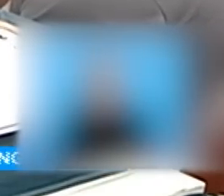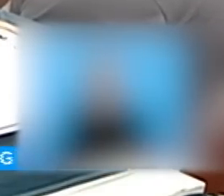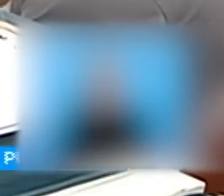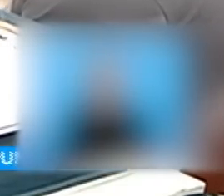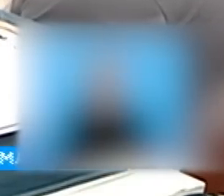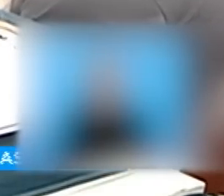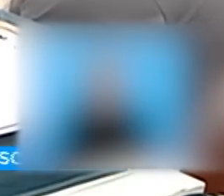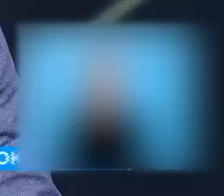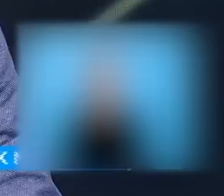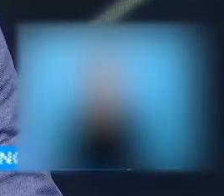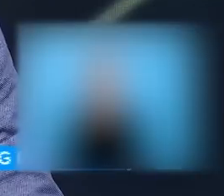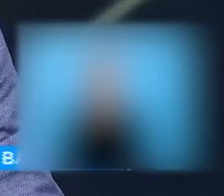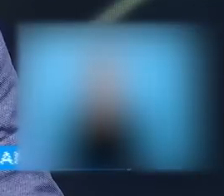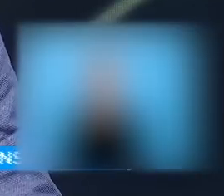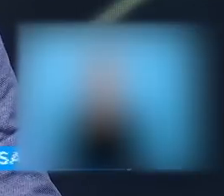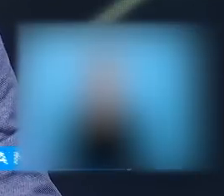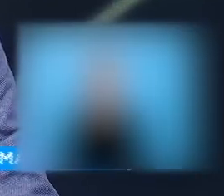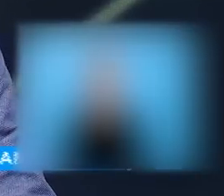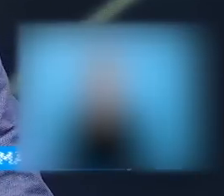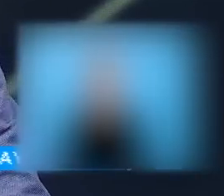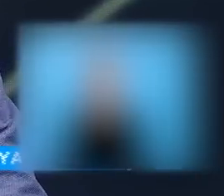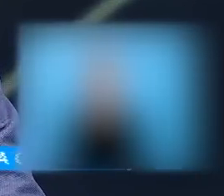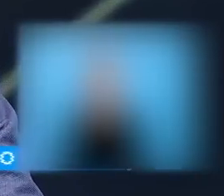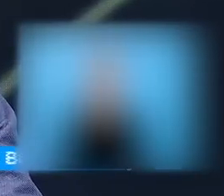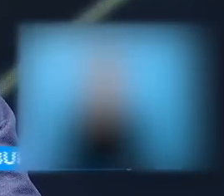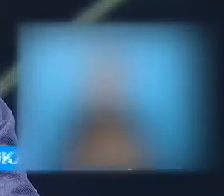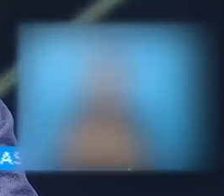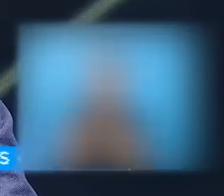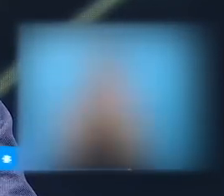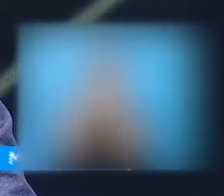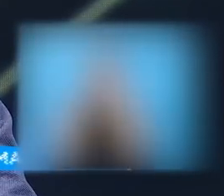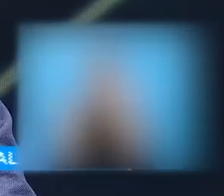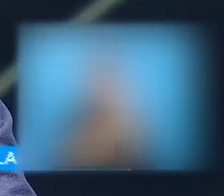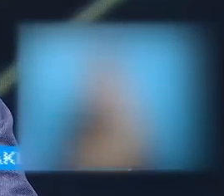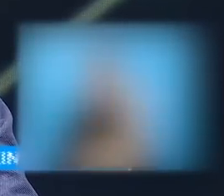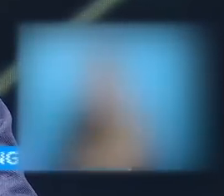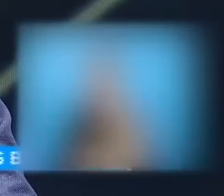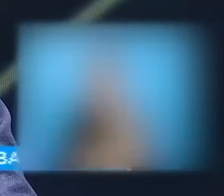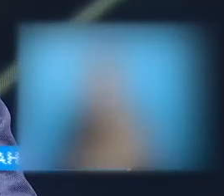Cosico, News 5. Pinangunahan ni Pangulong Bongbong Marcos ang